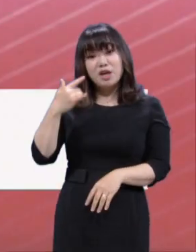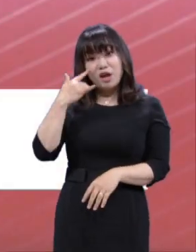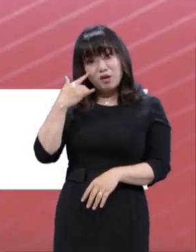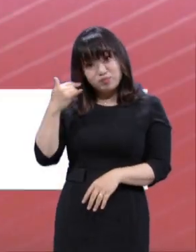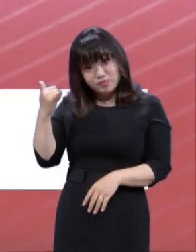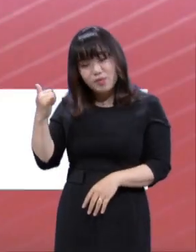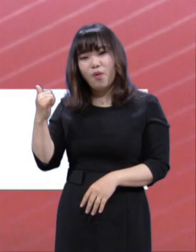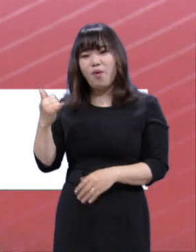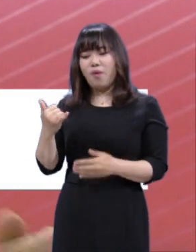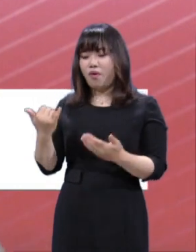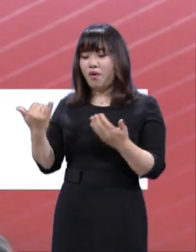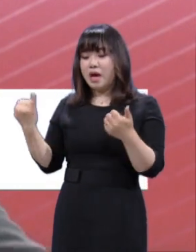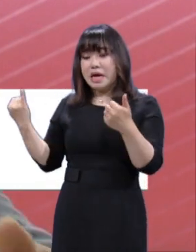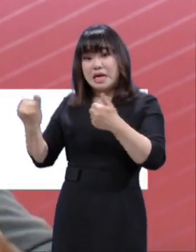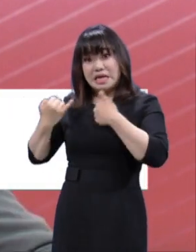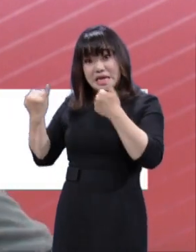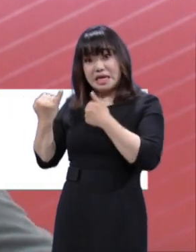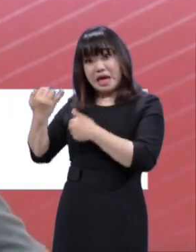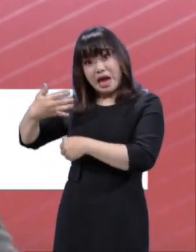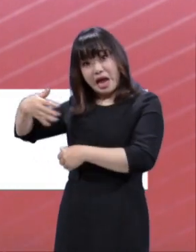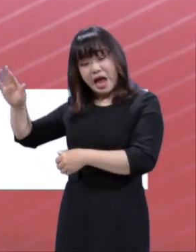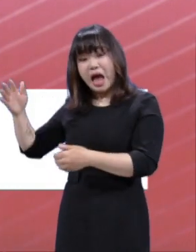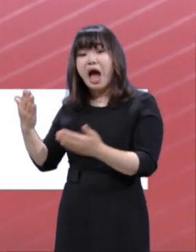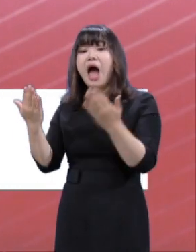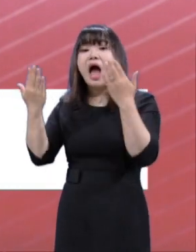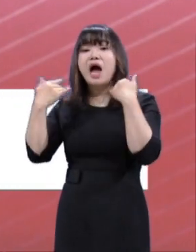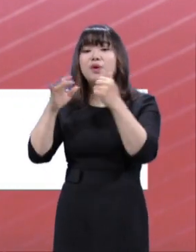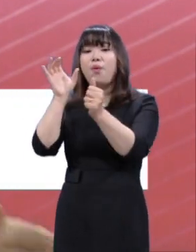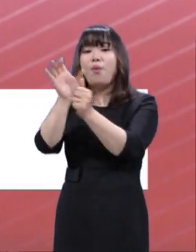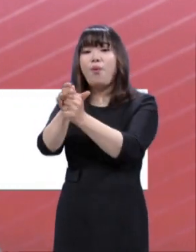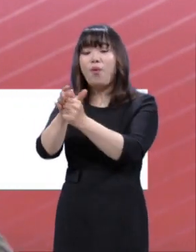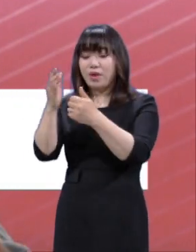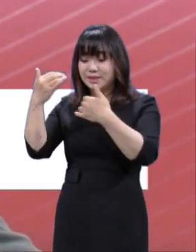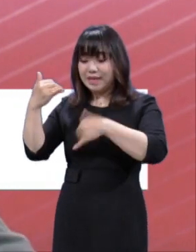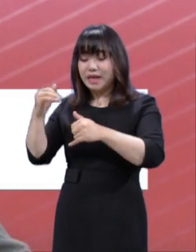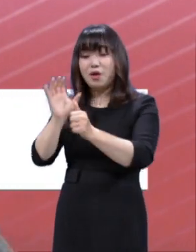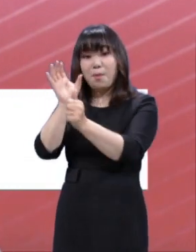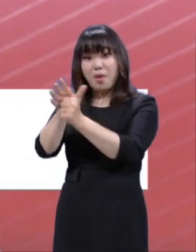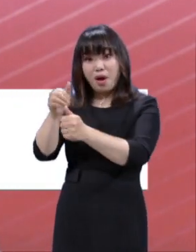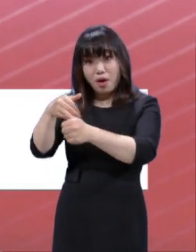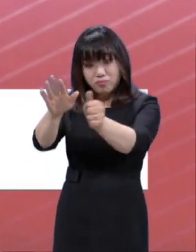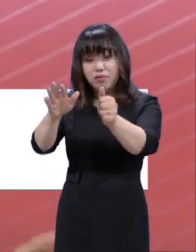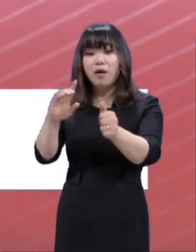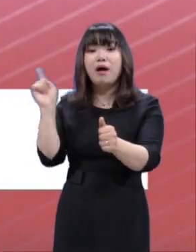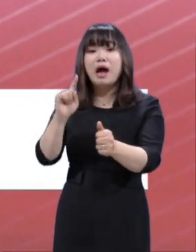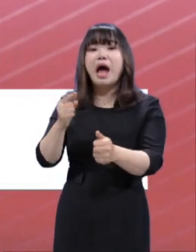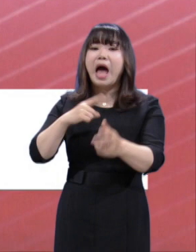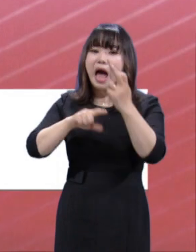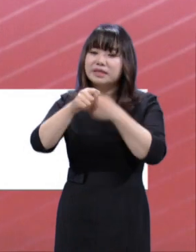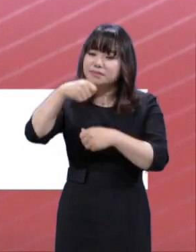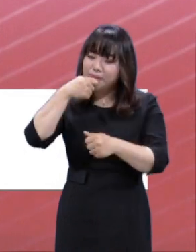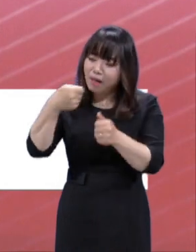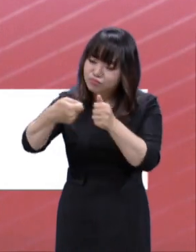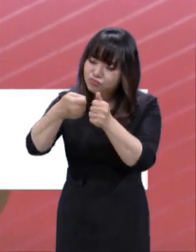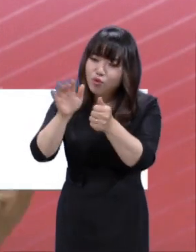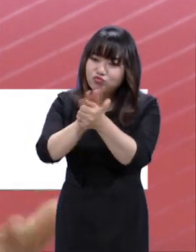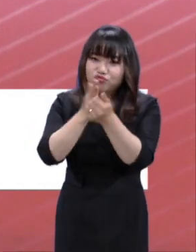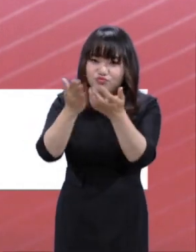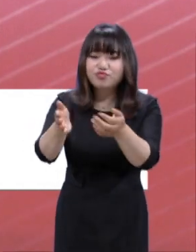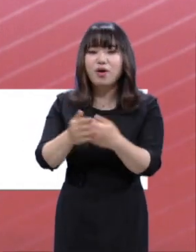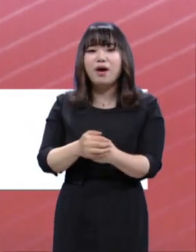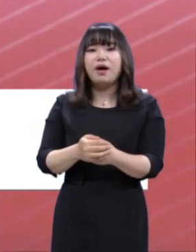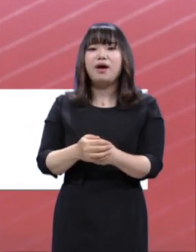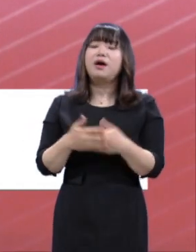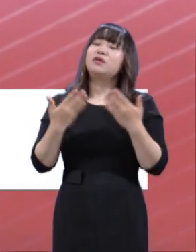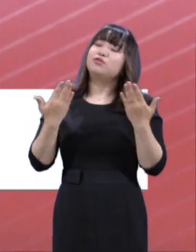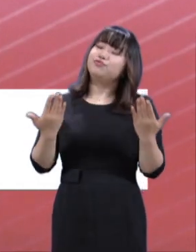부모가 출근을 할 때는 아이를 학교에 맡기고 갈 수 있게 그래서 아침 식사도 거기서 하고 아침에 뭐 예컨대